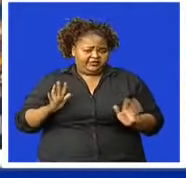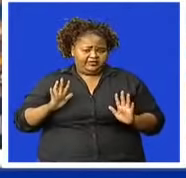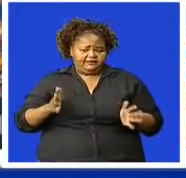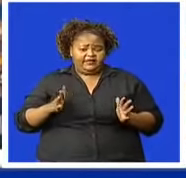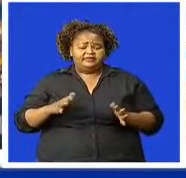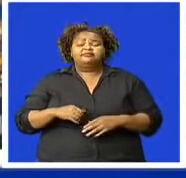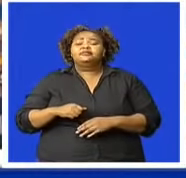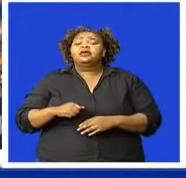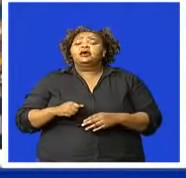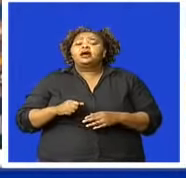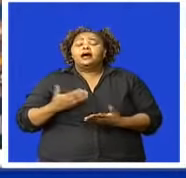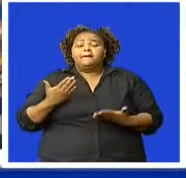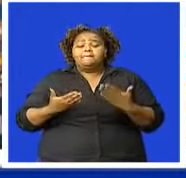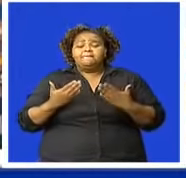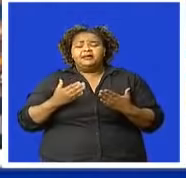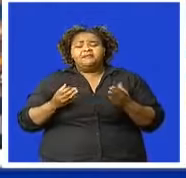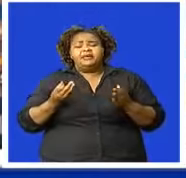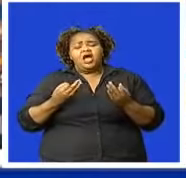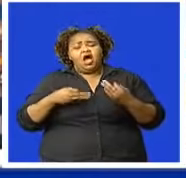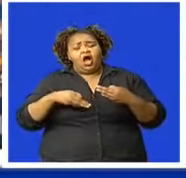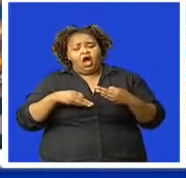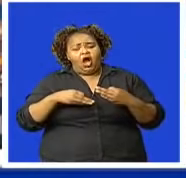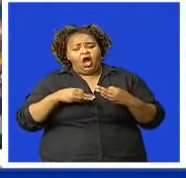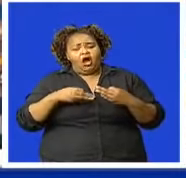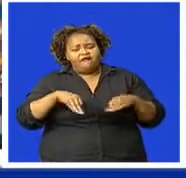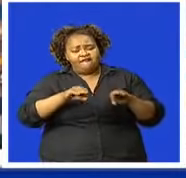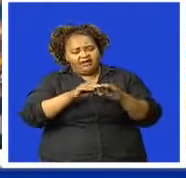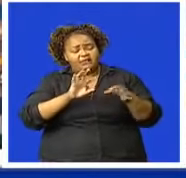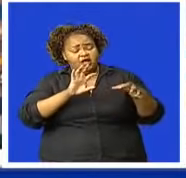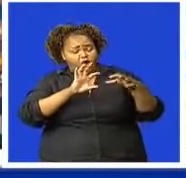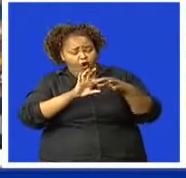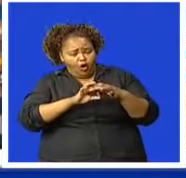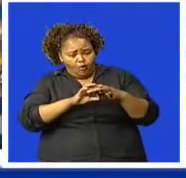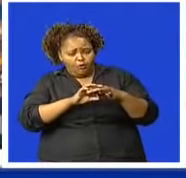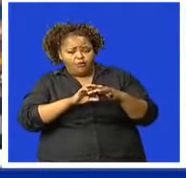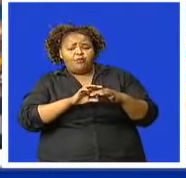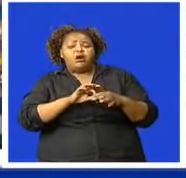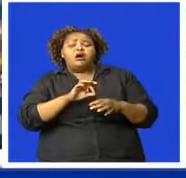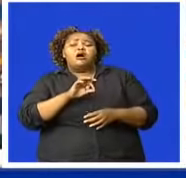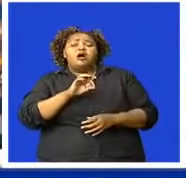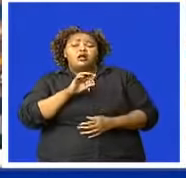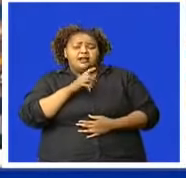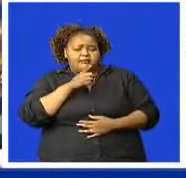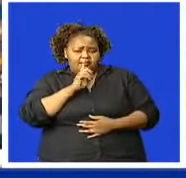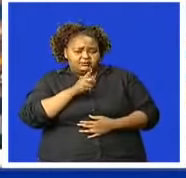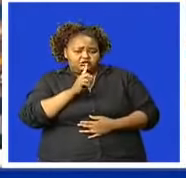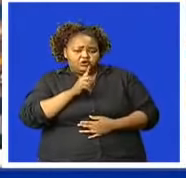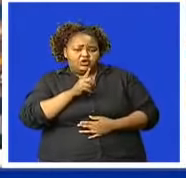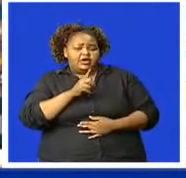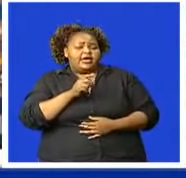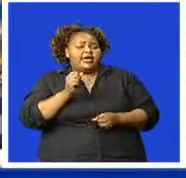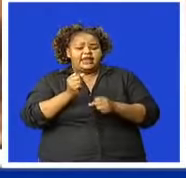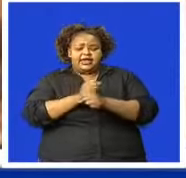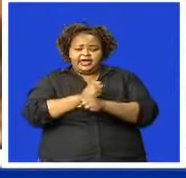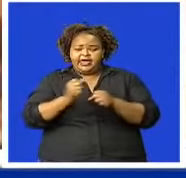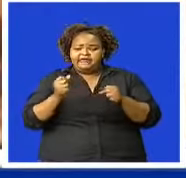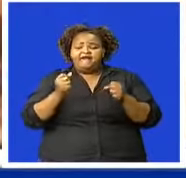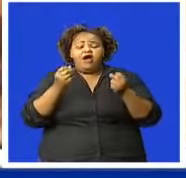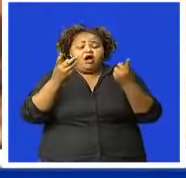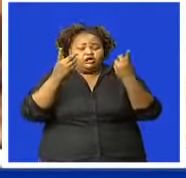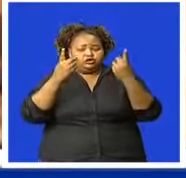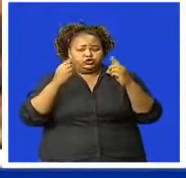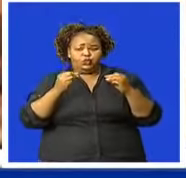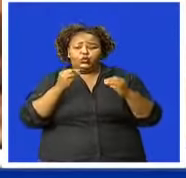sive lesilisongelako lapho ke letinja taya khona ababendanga lobucala. Lo